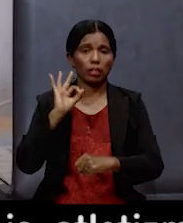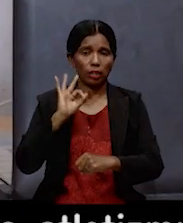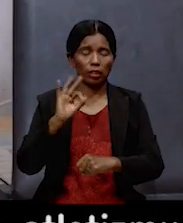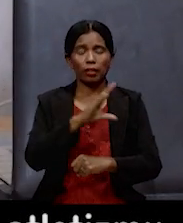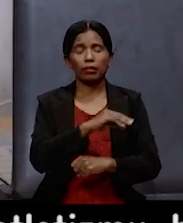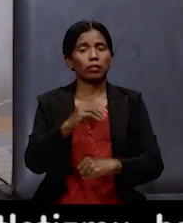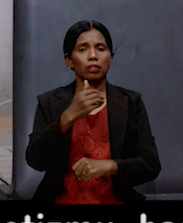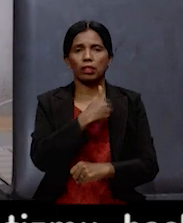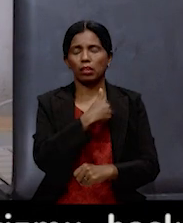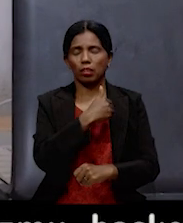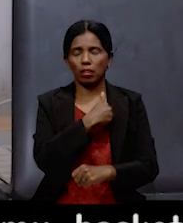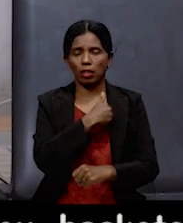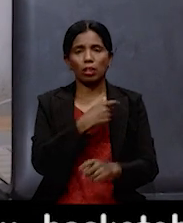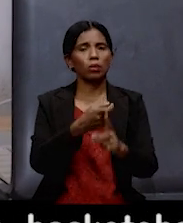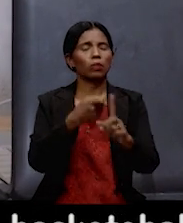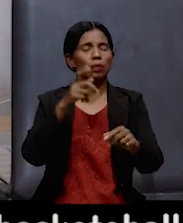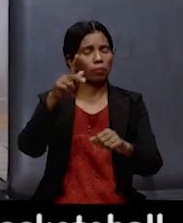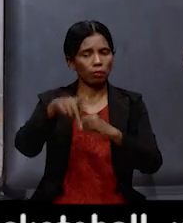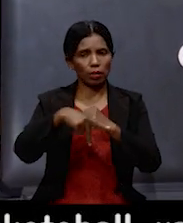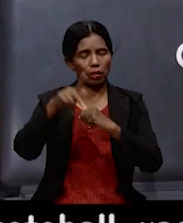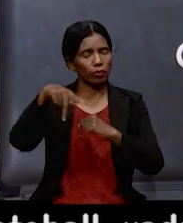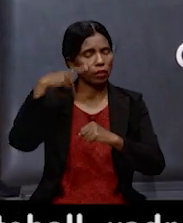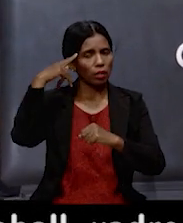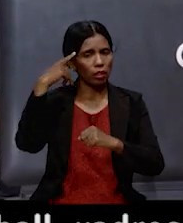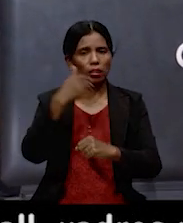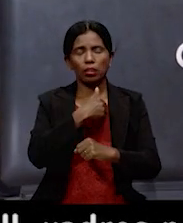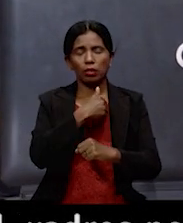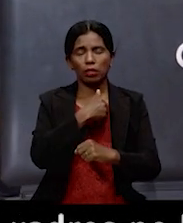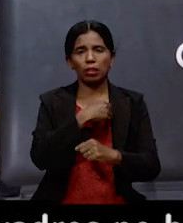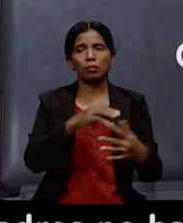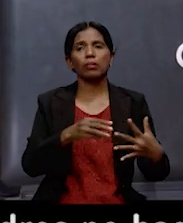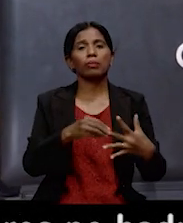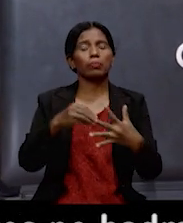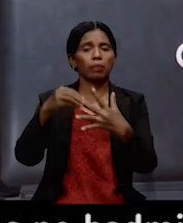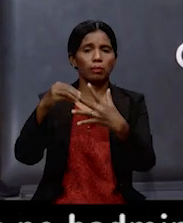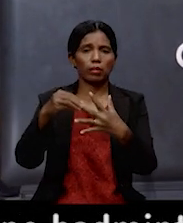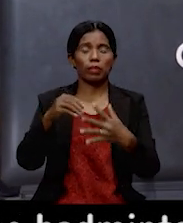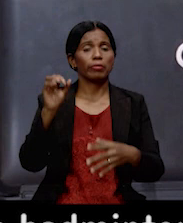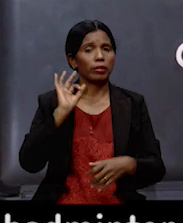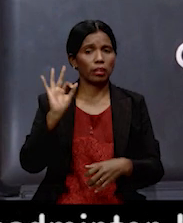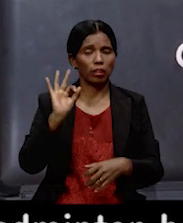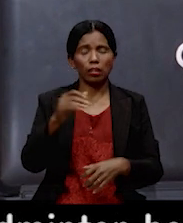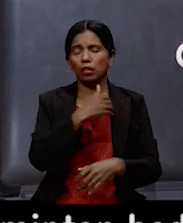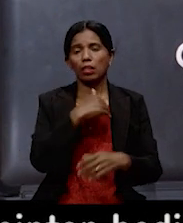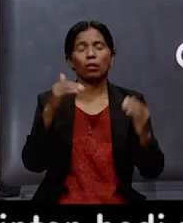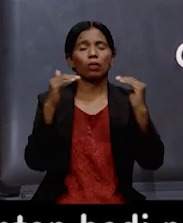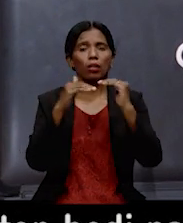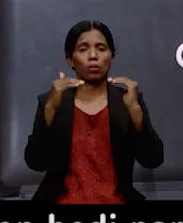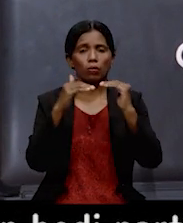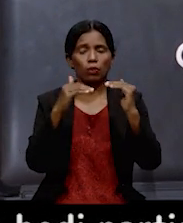sedau husi Partido Politik Kurase Keliliu Fretelin, sedau halo konferensi rumah,